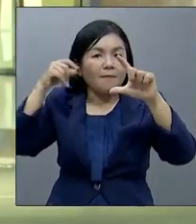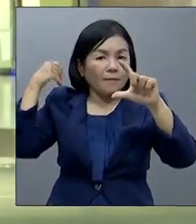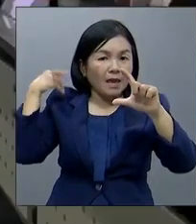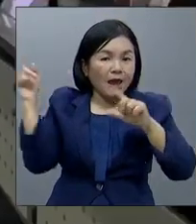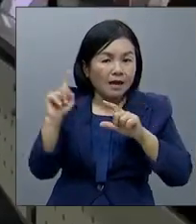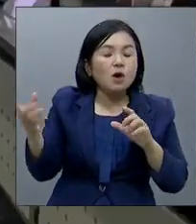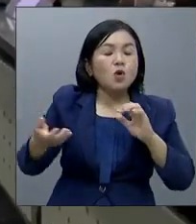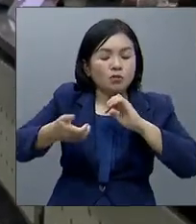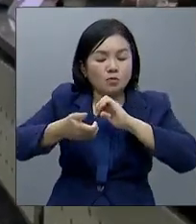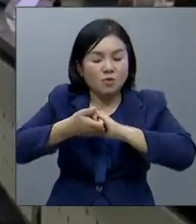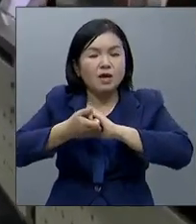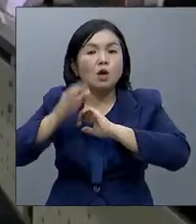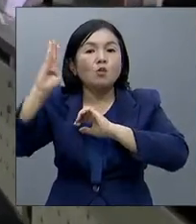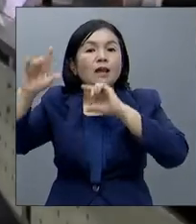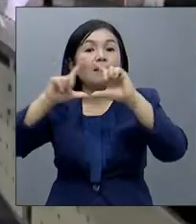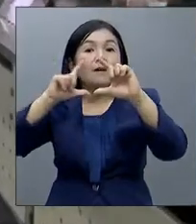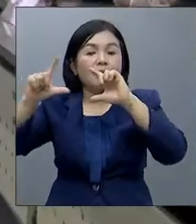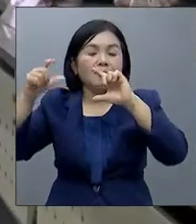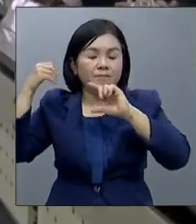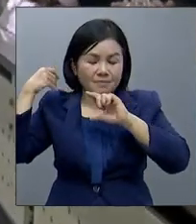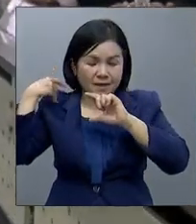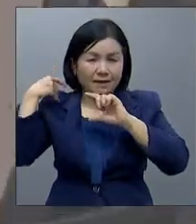ความร่วมมือกับบริษัท LINE ค่ะ